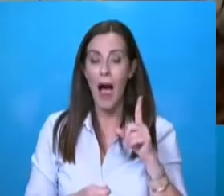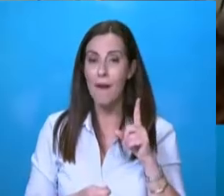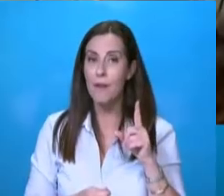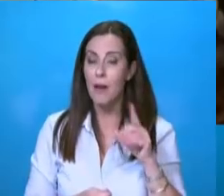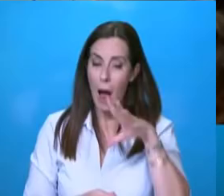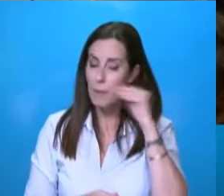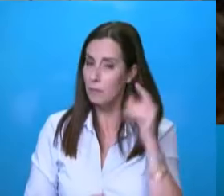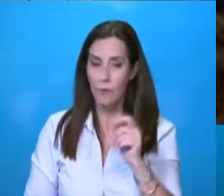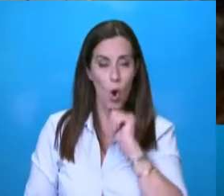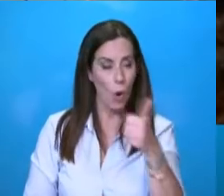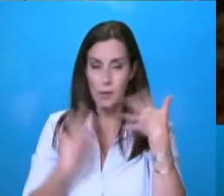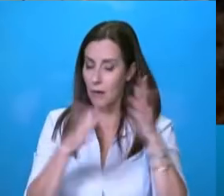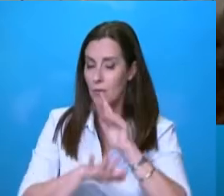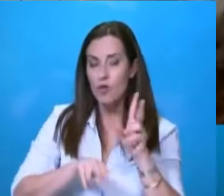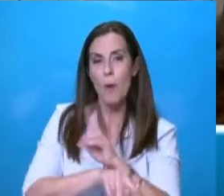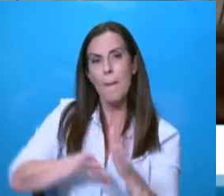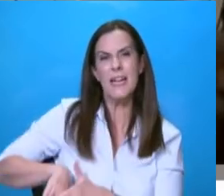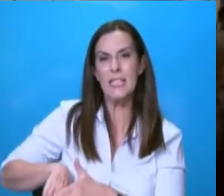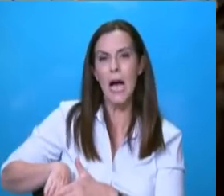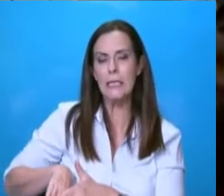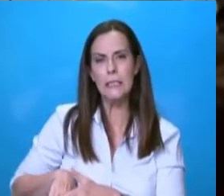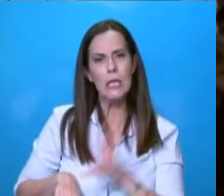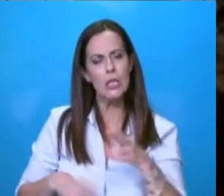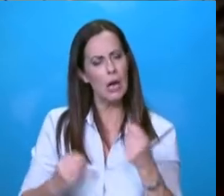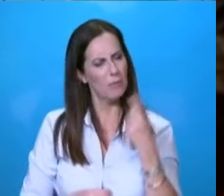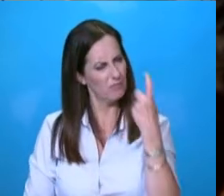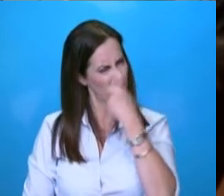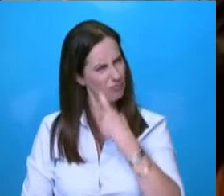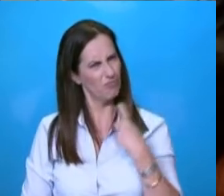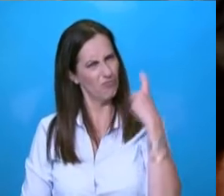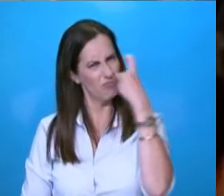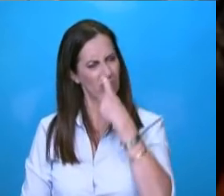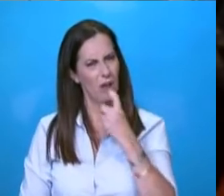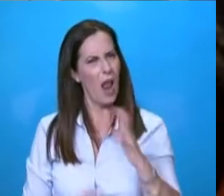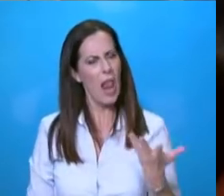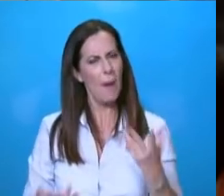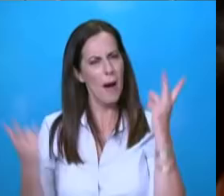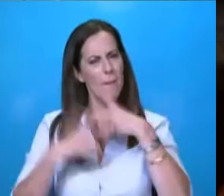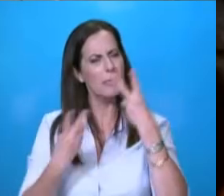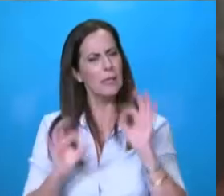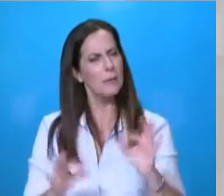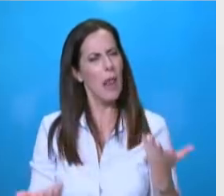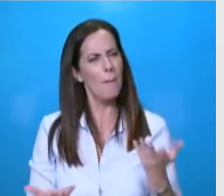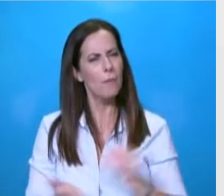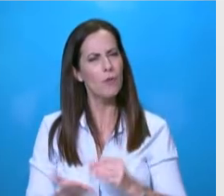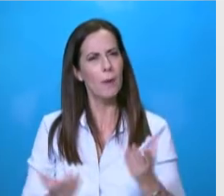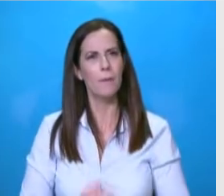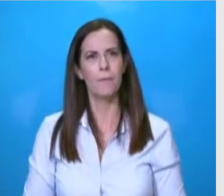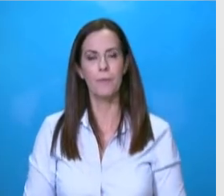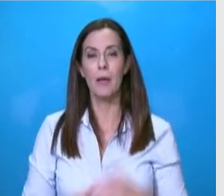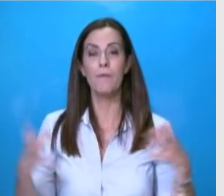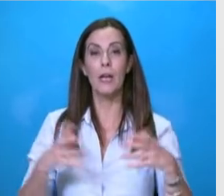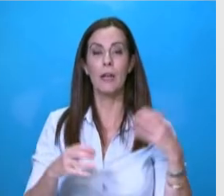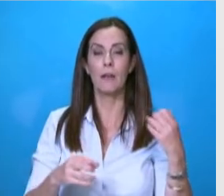אמיר פרץ להסתיר את ההסכם מעוררת לא מעט סימני שאלה על מטרת ההסכם האמיתית. ממפלגת